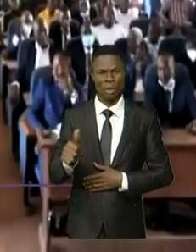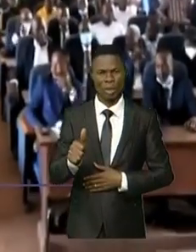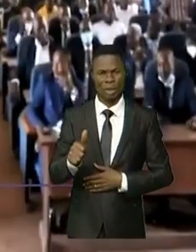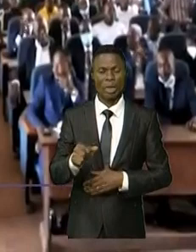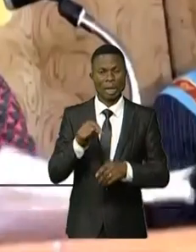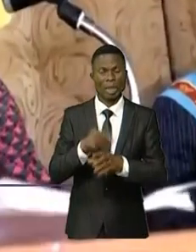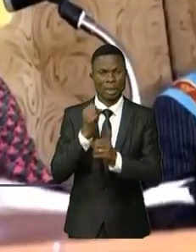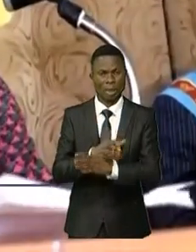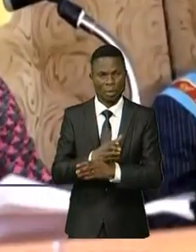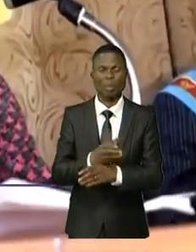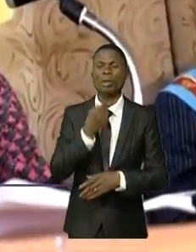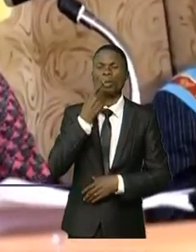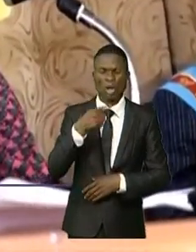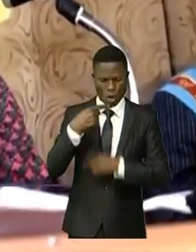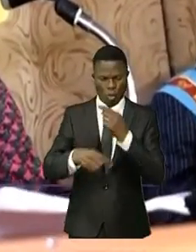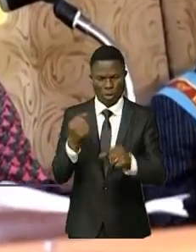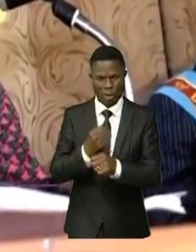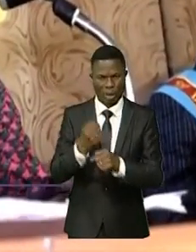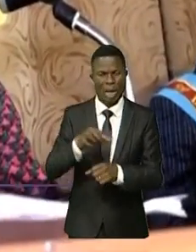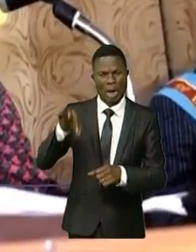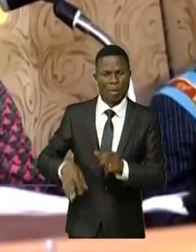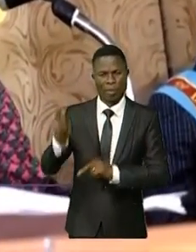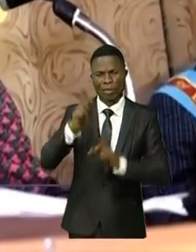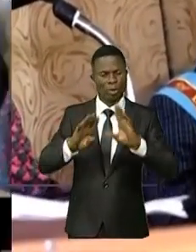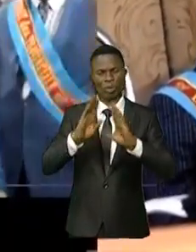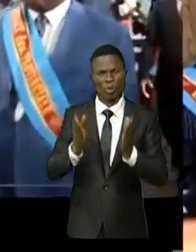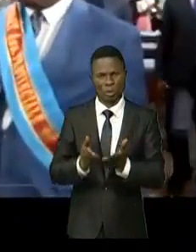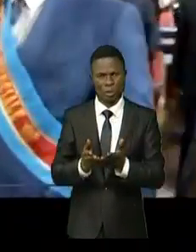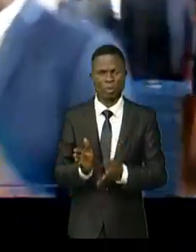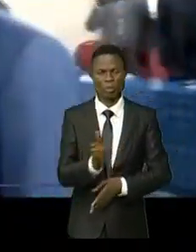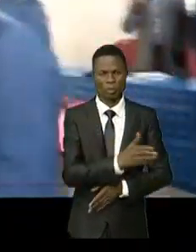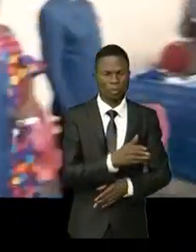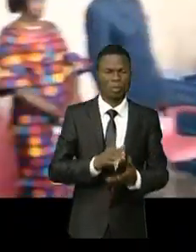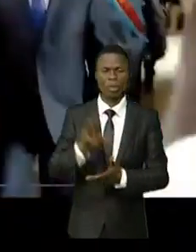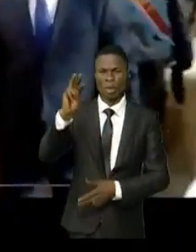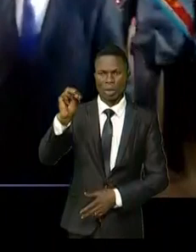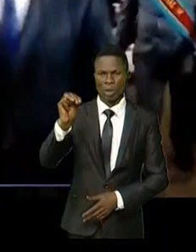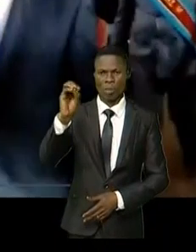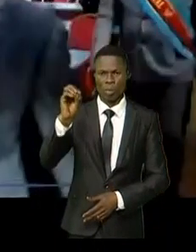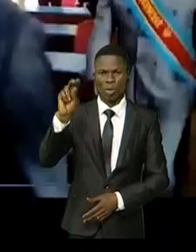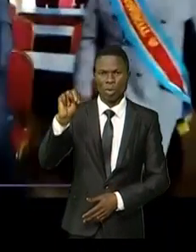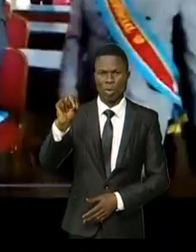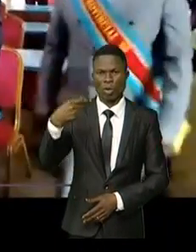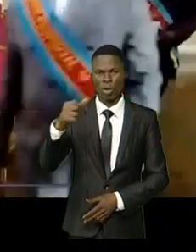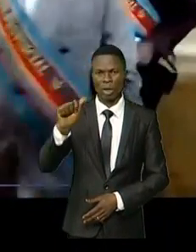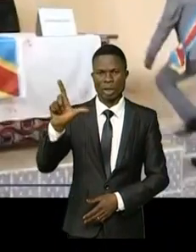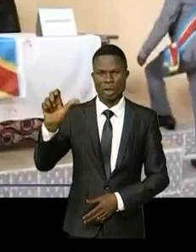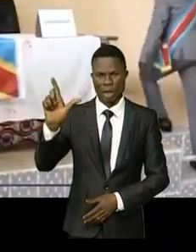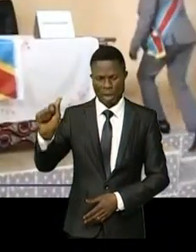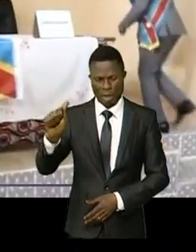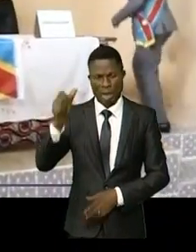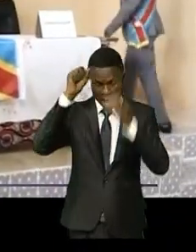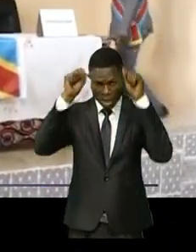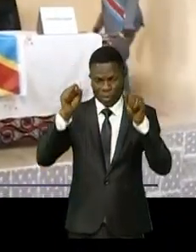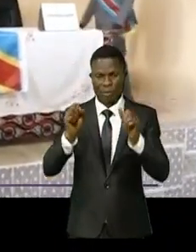Il est temps, a-t-elle dit, de travailler pour l'intérêt de la population. À la Mongala, Floribert Gala, président de l'Assemblée